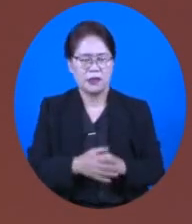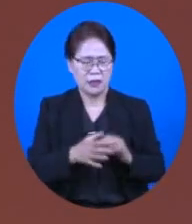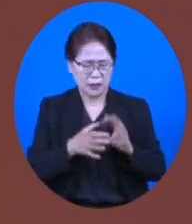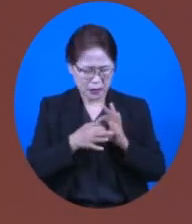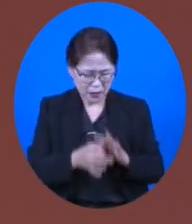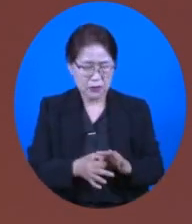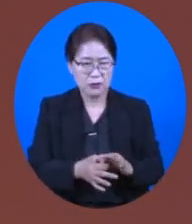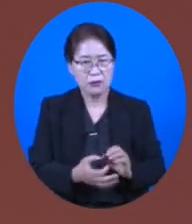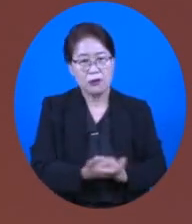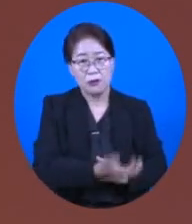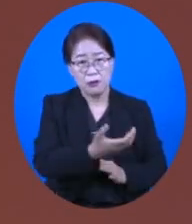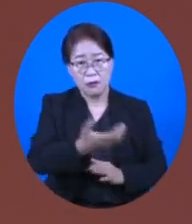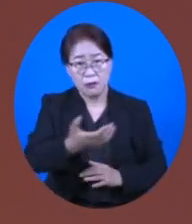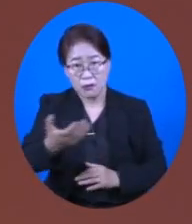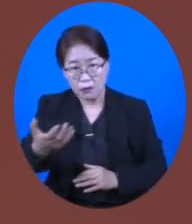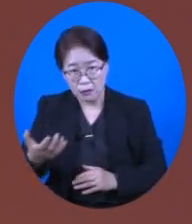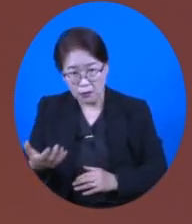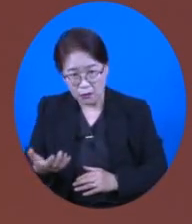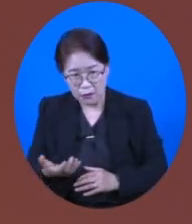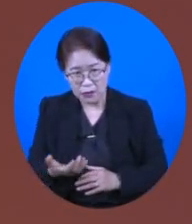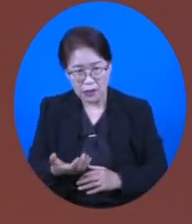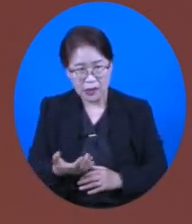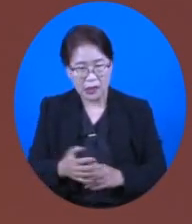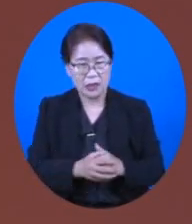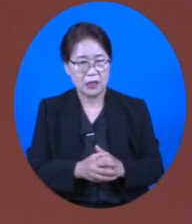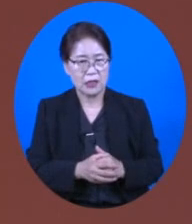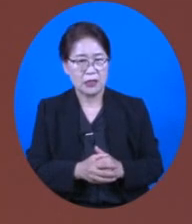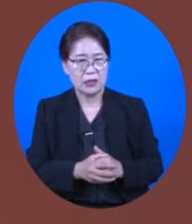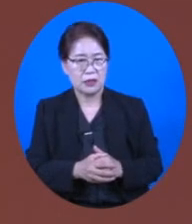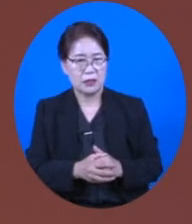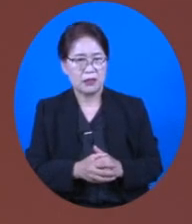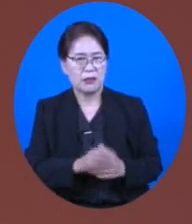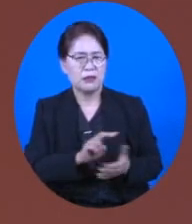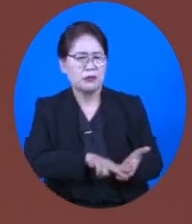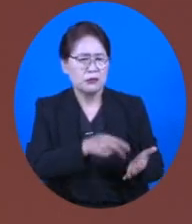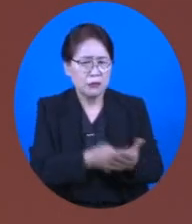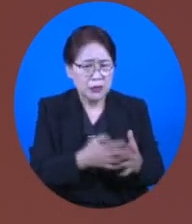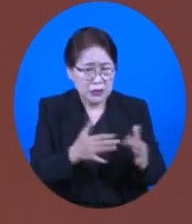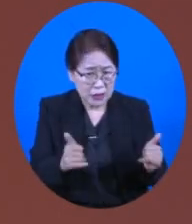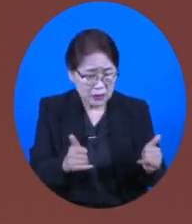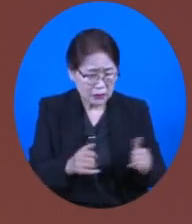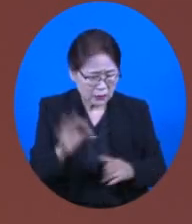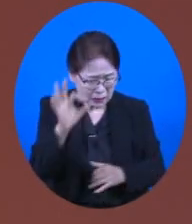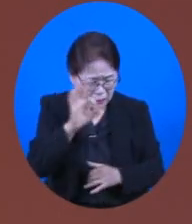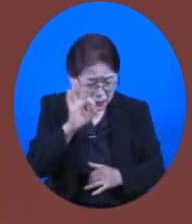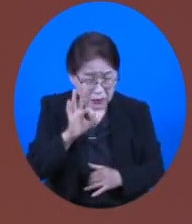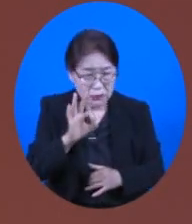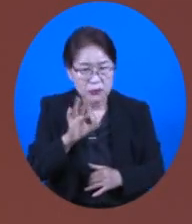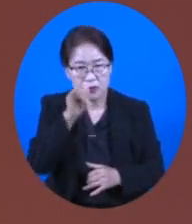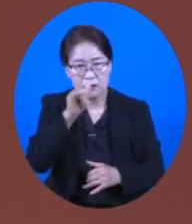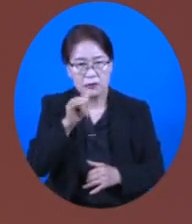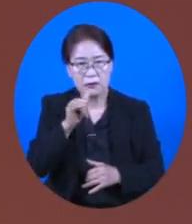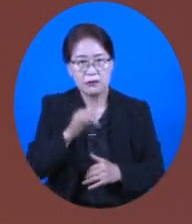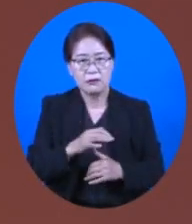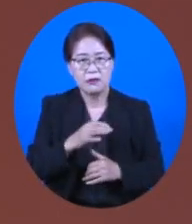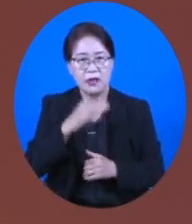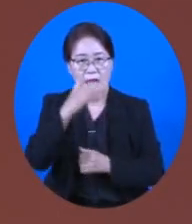끊임없이 두루 다니면서 삼킬 자를 찾고 있어요. 그러므로 하나님의 사람의